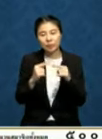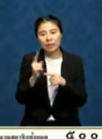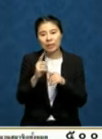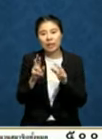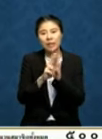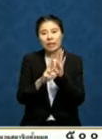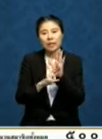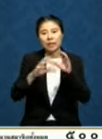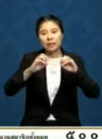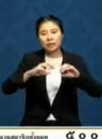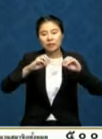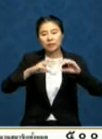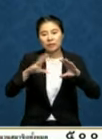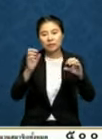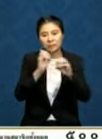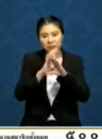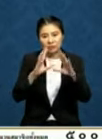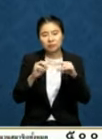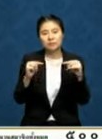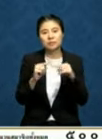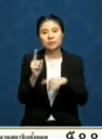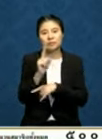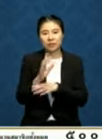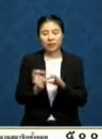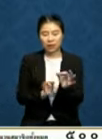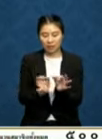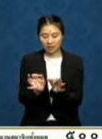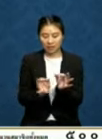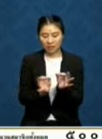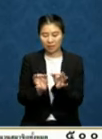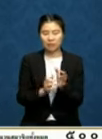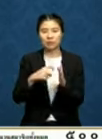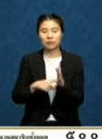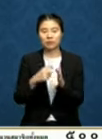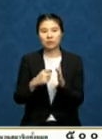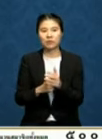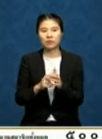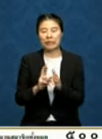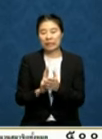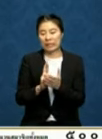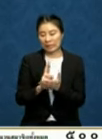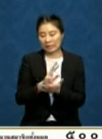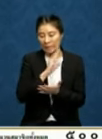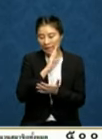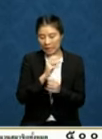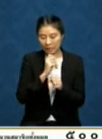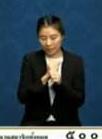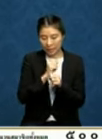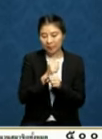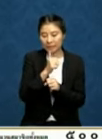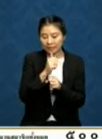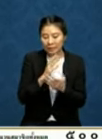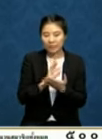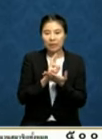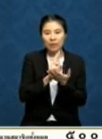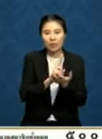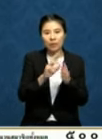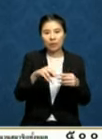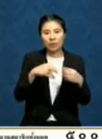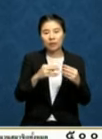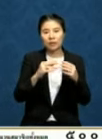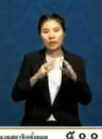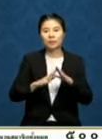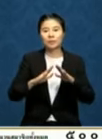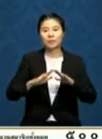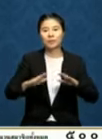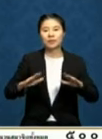การตั้งกฎระเบียบที่ชัดเจนและสอดคล้องและอธิบายด้วยเหตุผลนะคะรางวัลหรือว่า positive reinforcement เมื่อเด็กทำถูกนะ